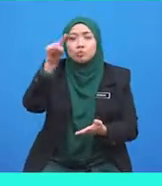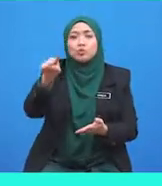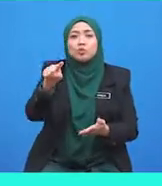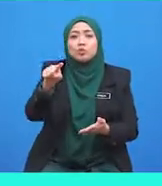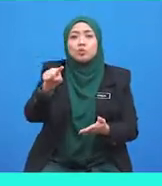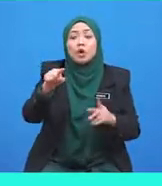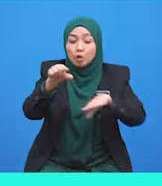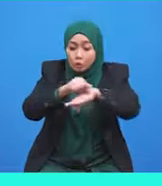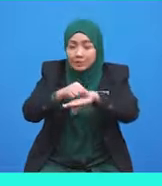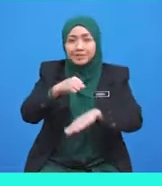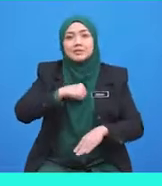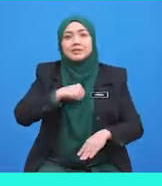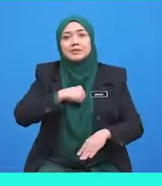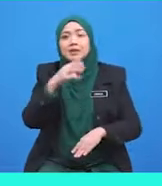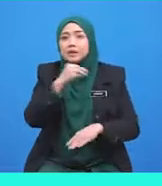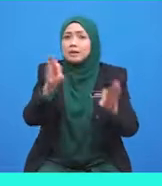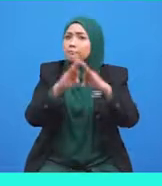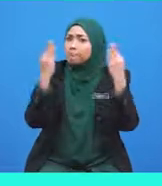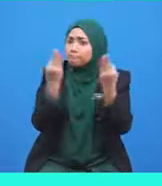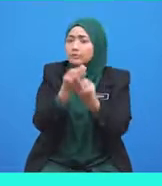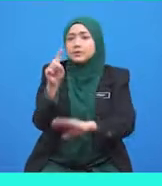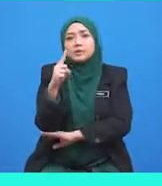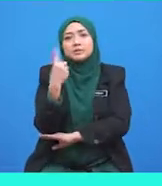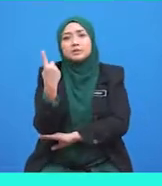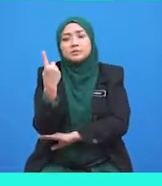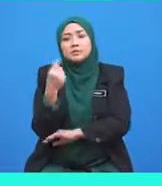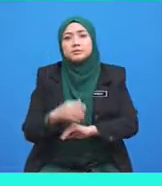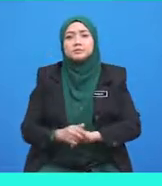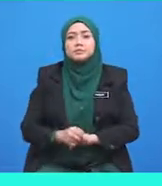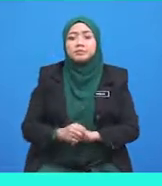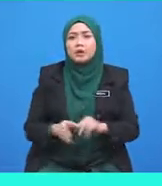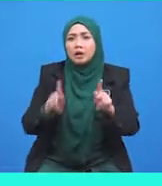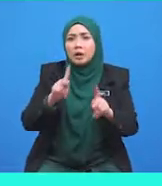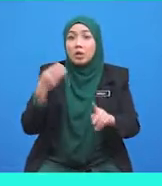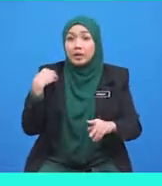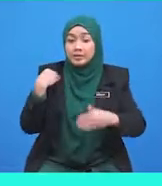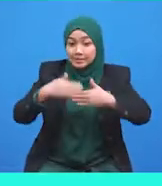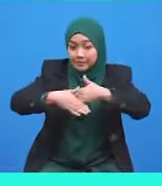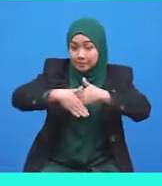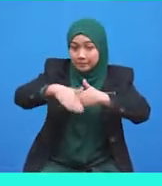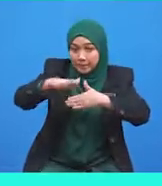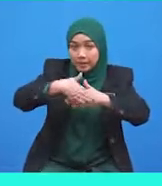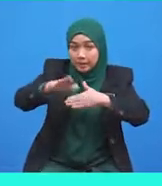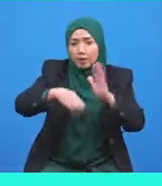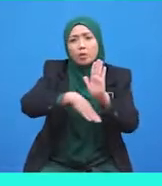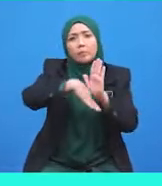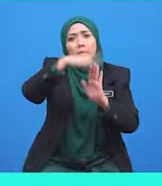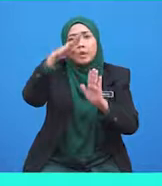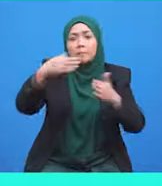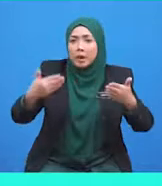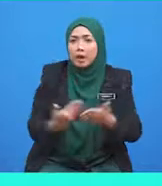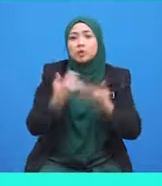keperluan sendiri dan menyara keluarga sahaja. Sekiranya ada lebihan pengeluaran, barulah mereka